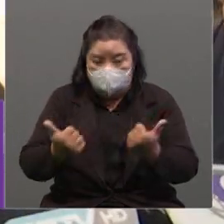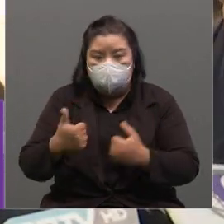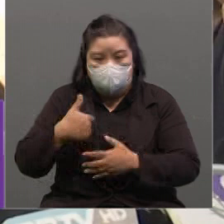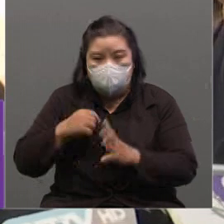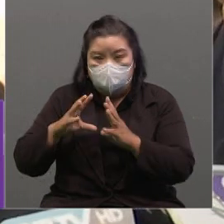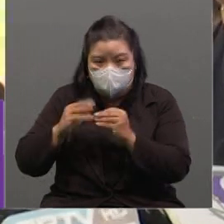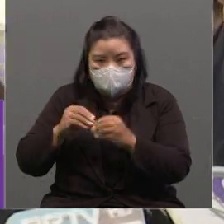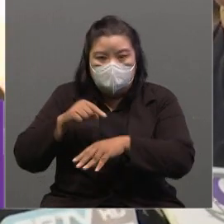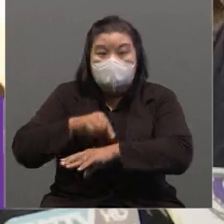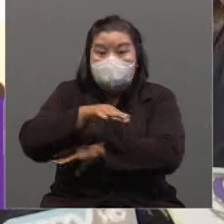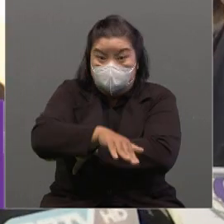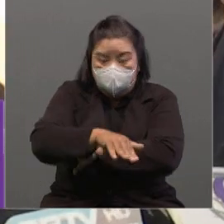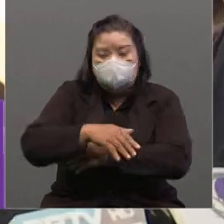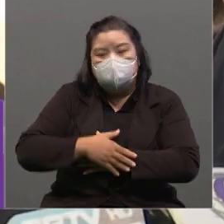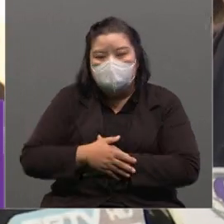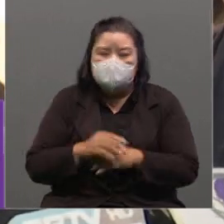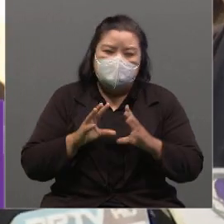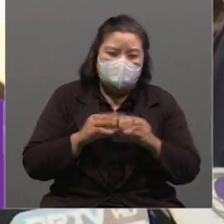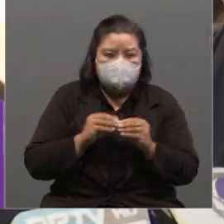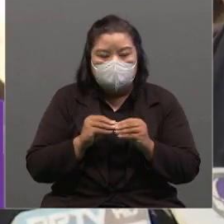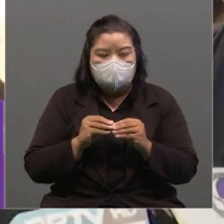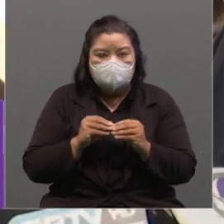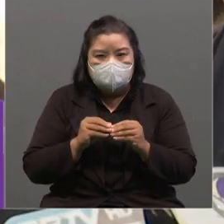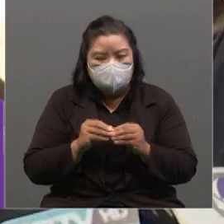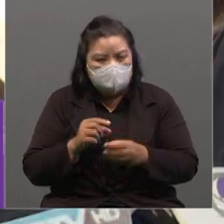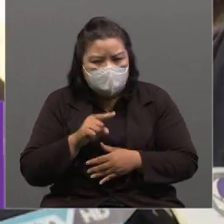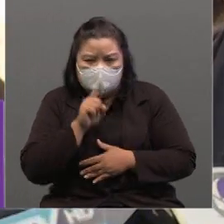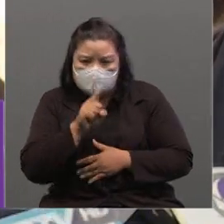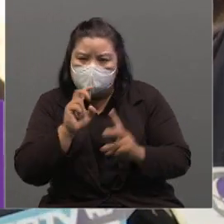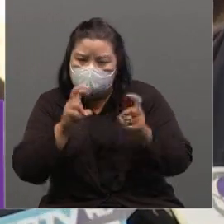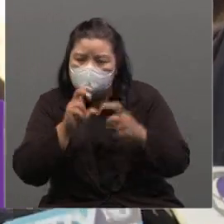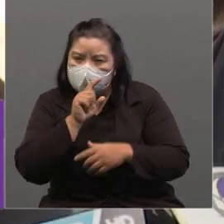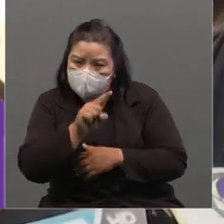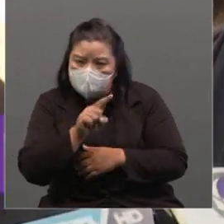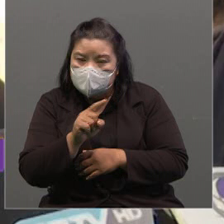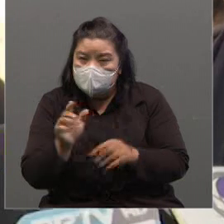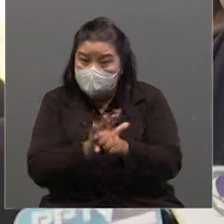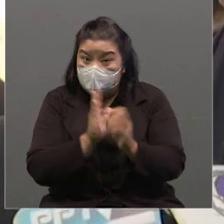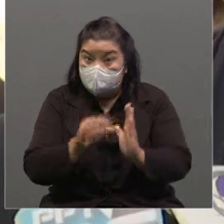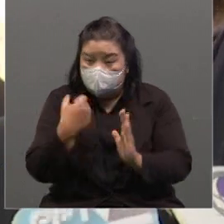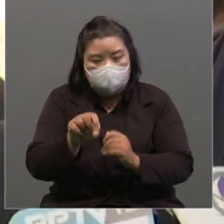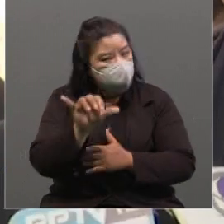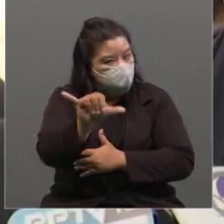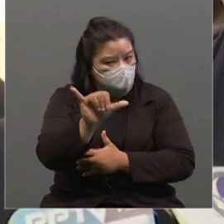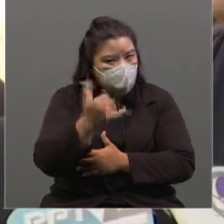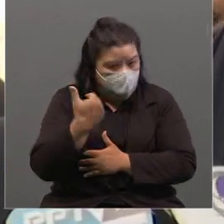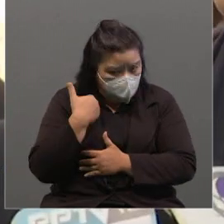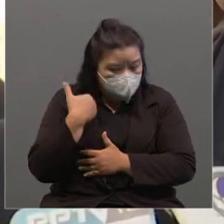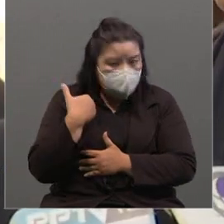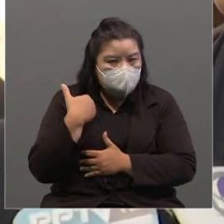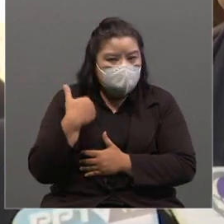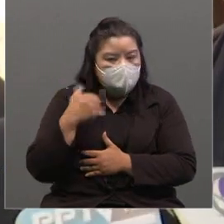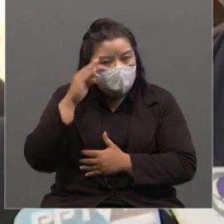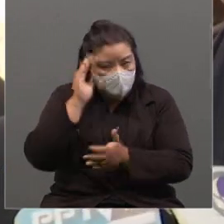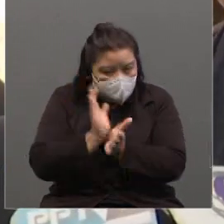งบ่ายทีนึงว่าสรุปแล้วเนี่ยยังมีเพิ่มเติมอีกนะครับยังไม่ได้จบแค่นี้นะครับยังมีตำรวจที่เกี่ยวข้องอีกนะ